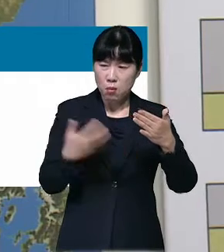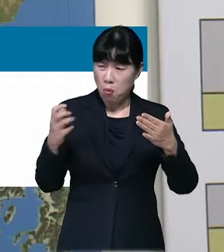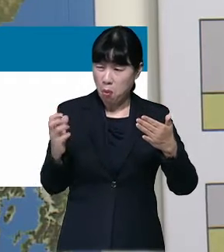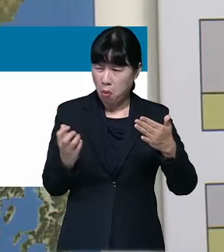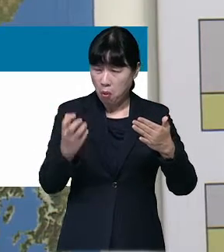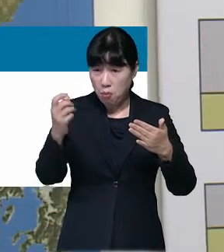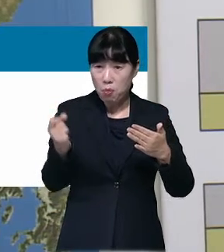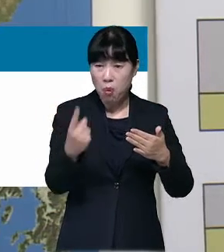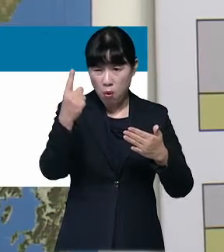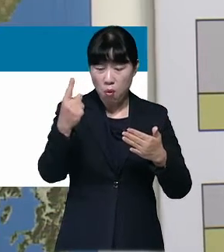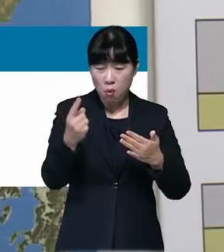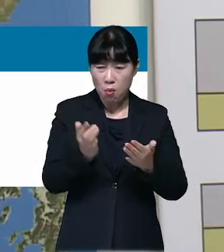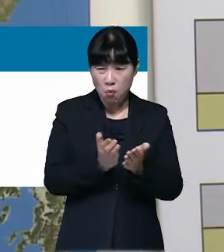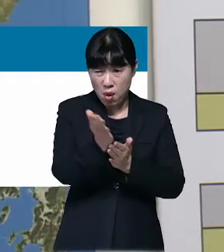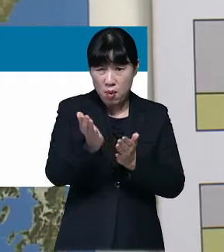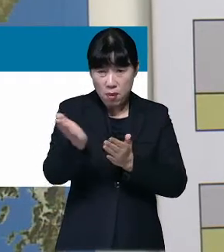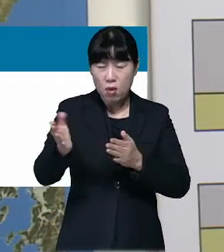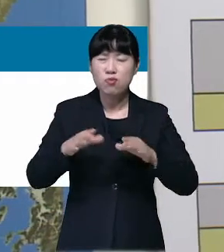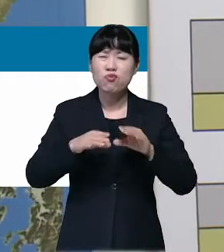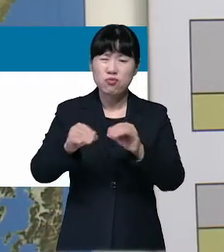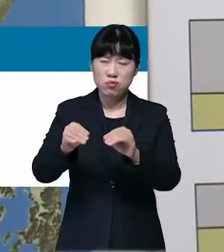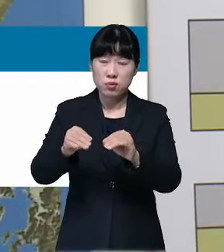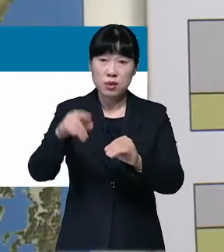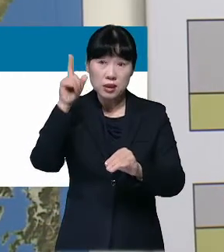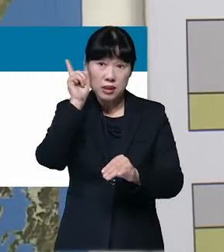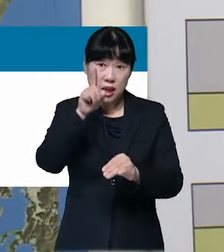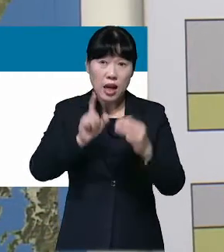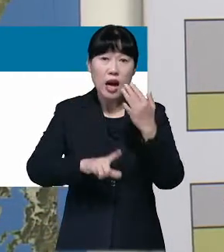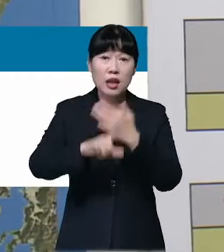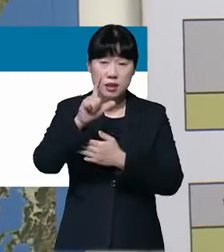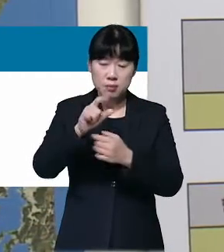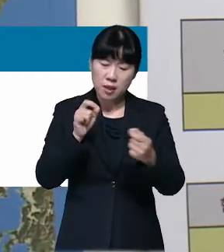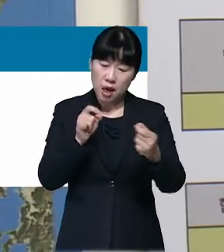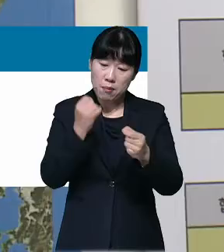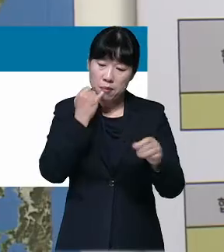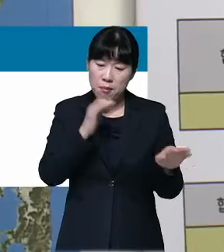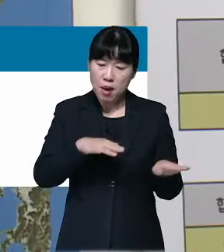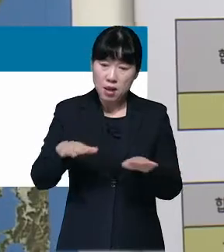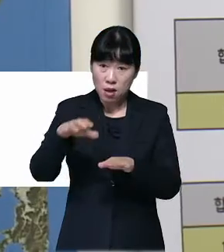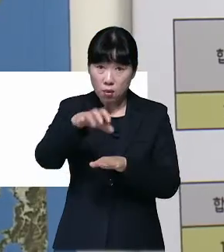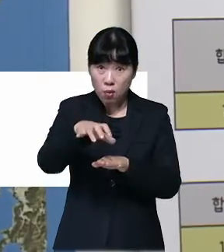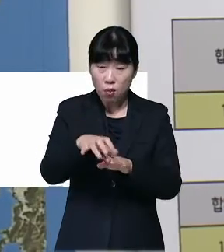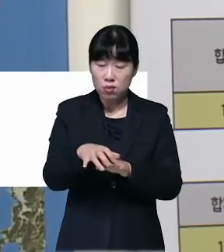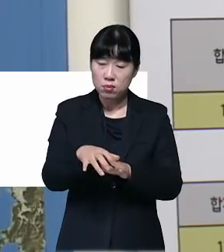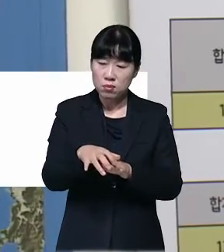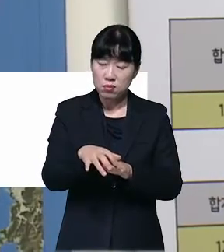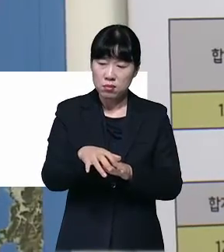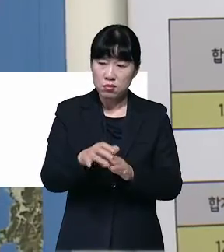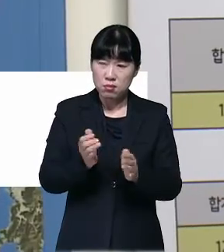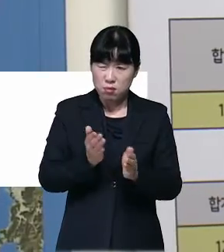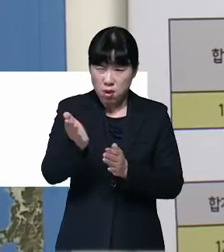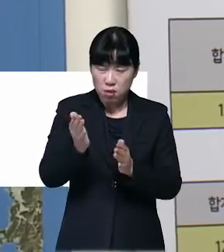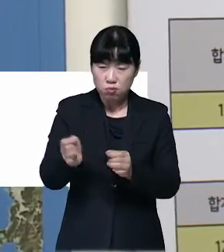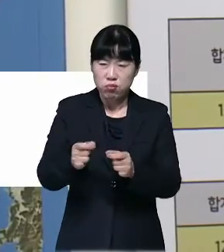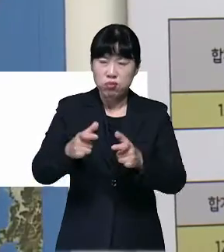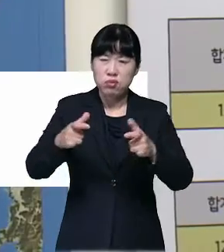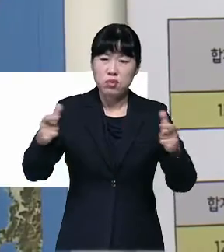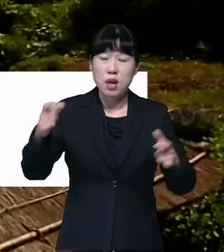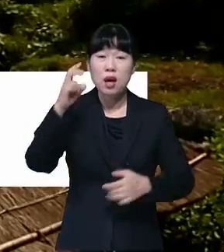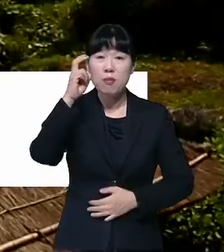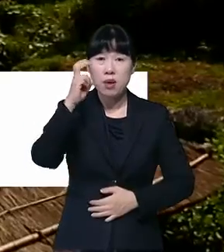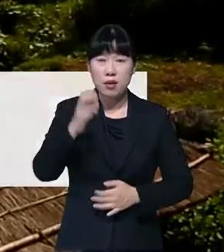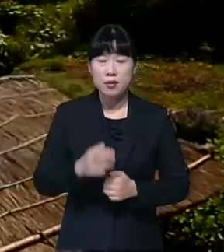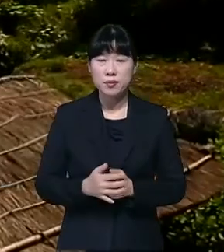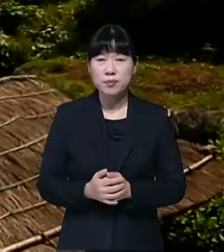영향으로 운항이 중단되었는데 내일 오전 가까운 바다에서부터 점차 운항이 재개될 것으로 전망하고